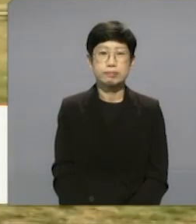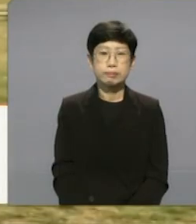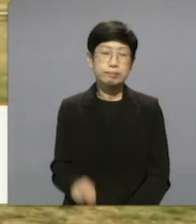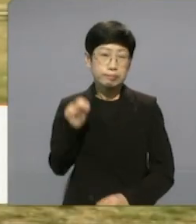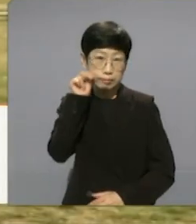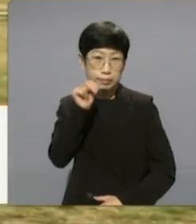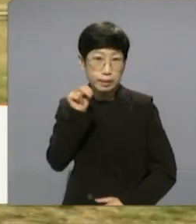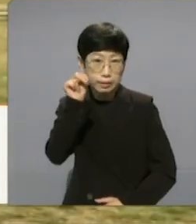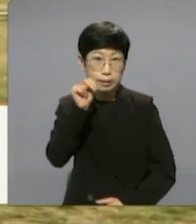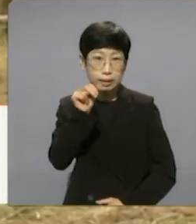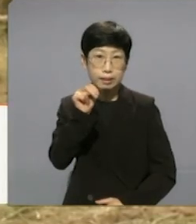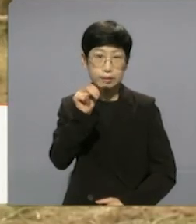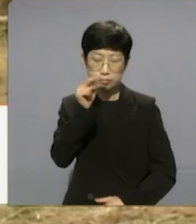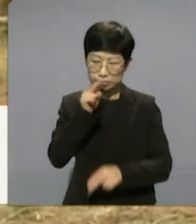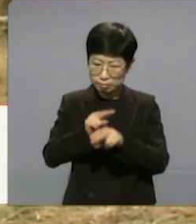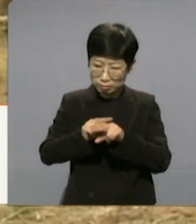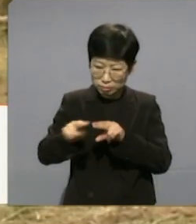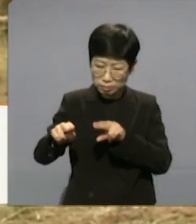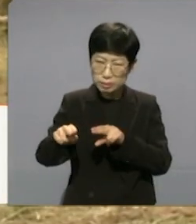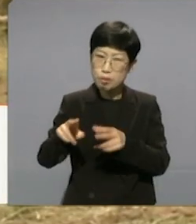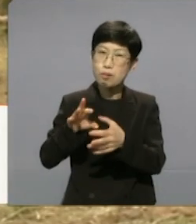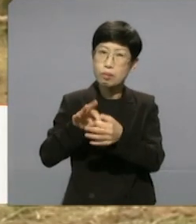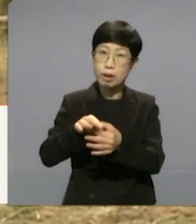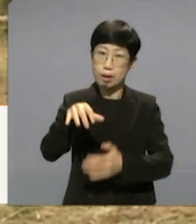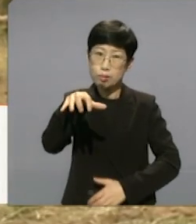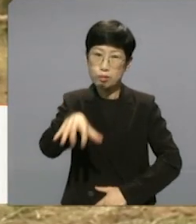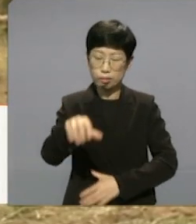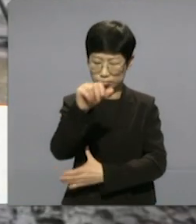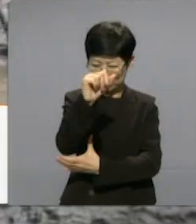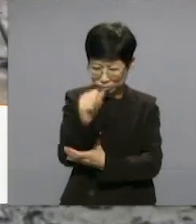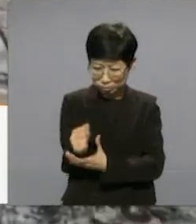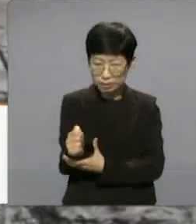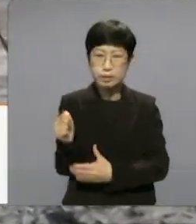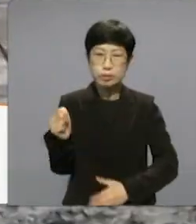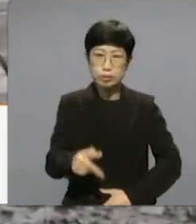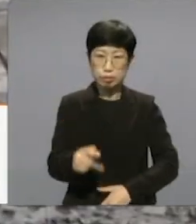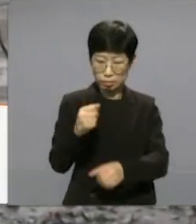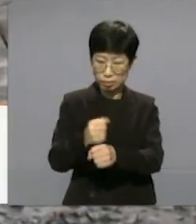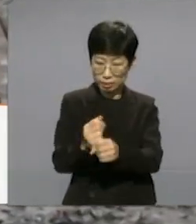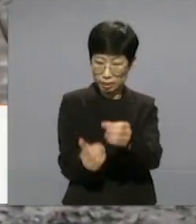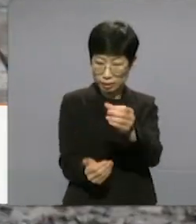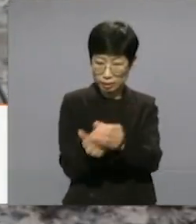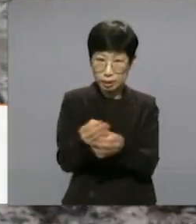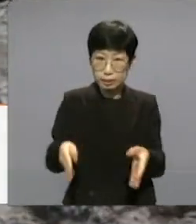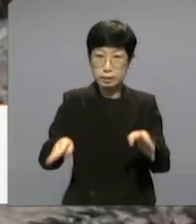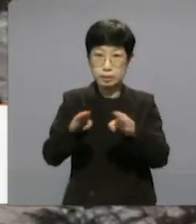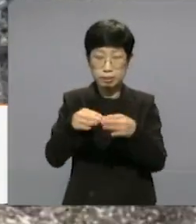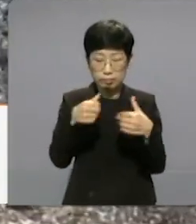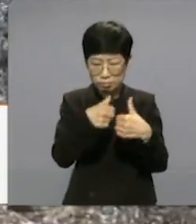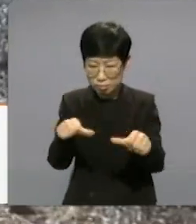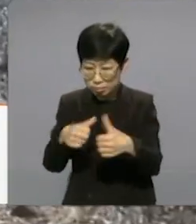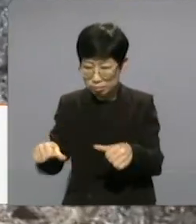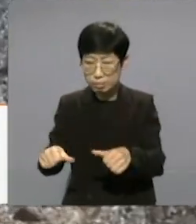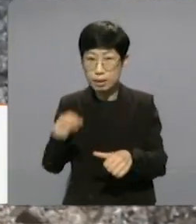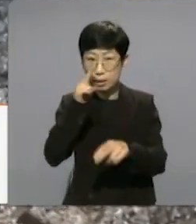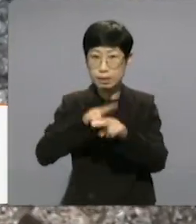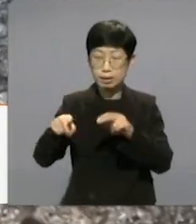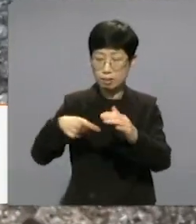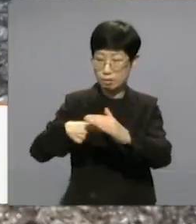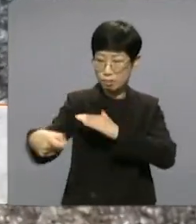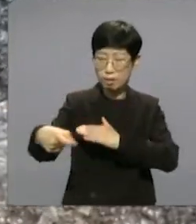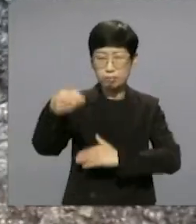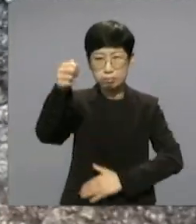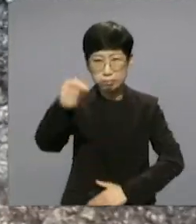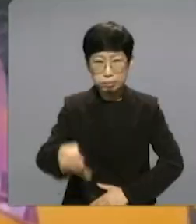나이지리아의 유전이 워낙 노후한데다 심지어 파이프라인 등 생산시설을 부수고 원유를 훔쳐가는 사건도 비일비재합니다